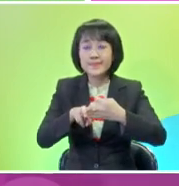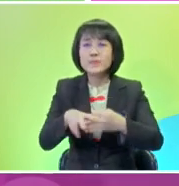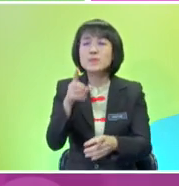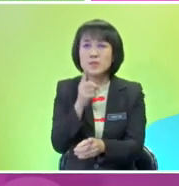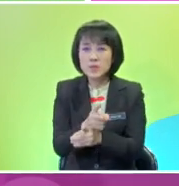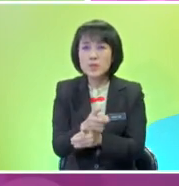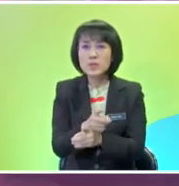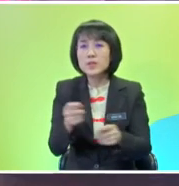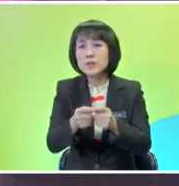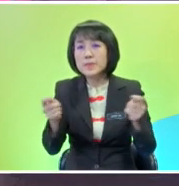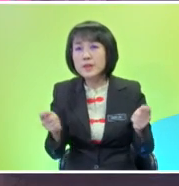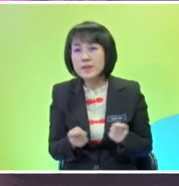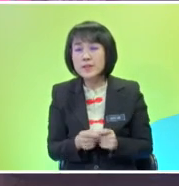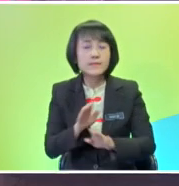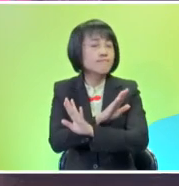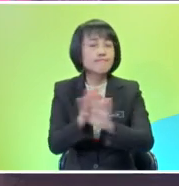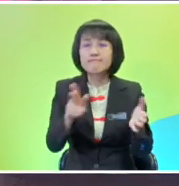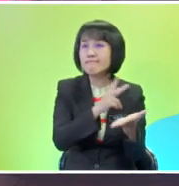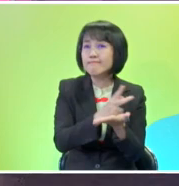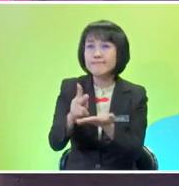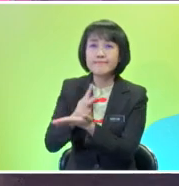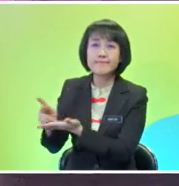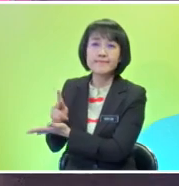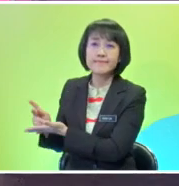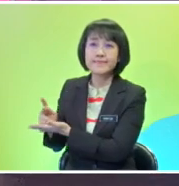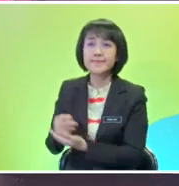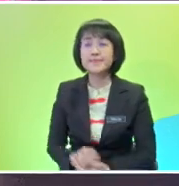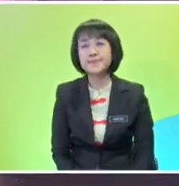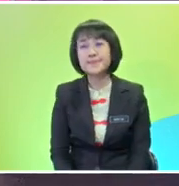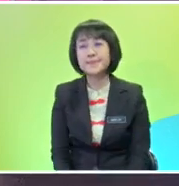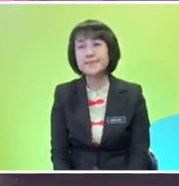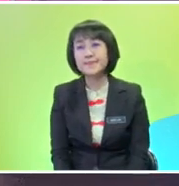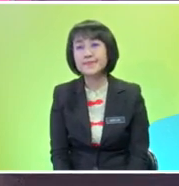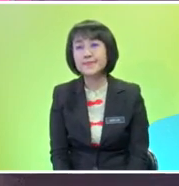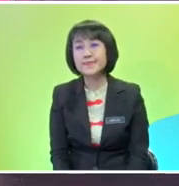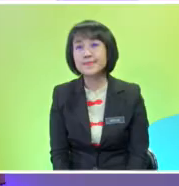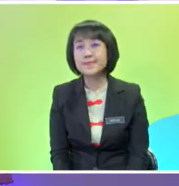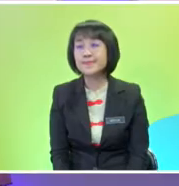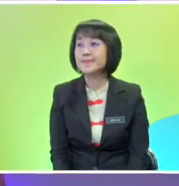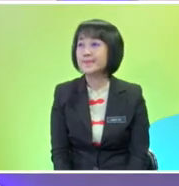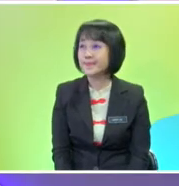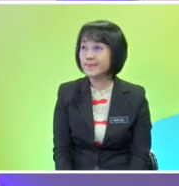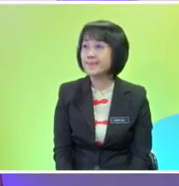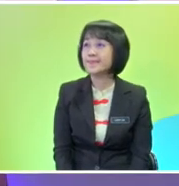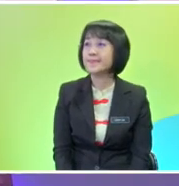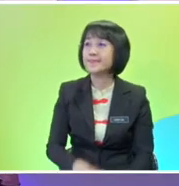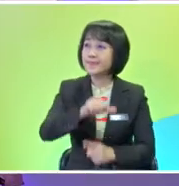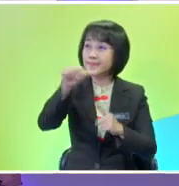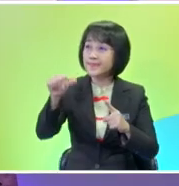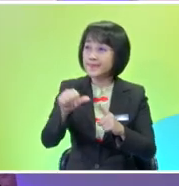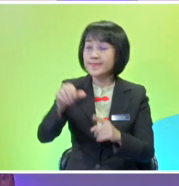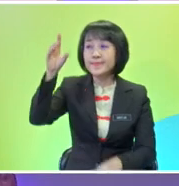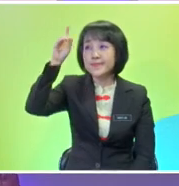dia tak kemas kan ha okey okey baik apabila dia dah kemas